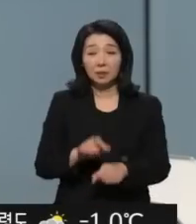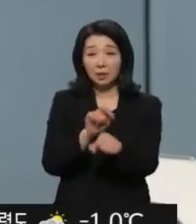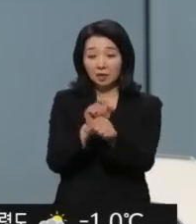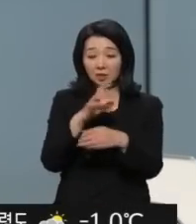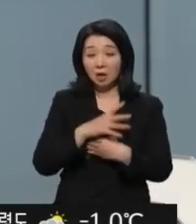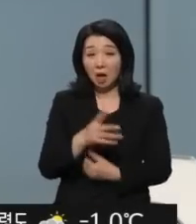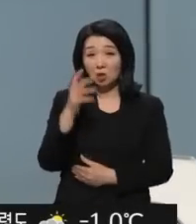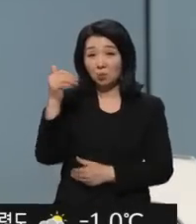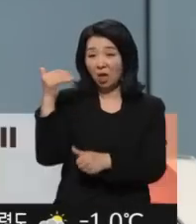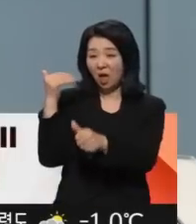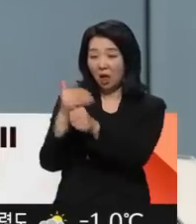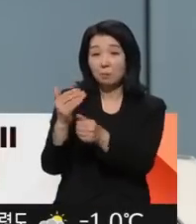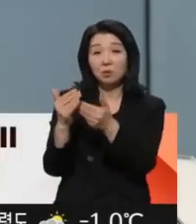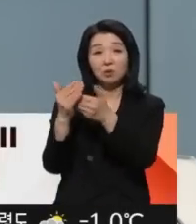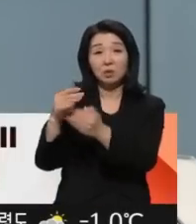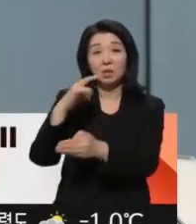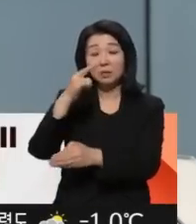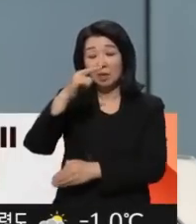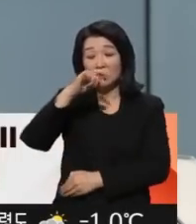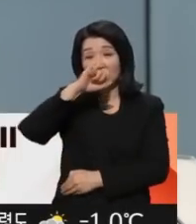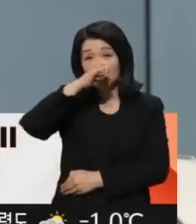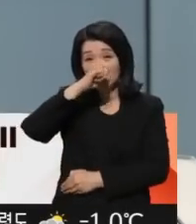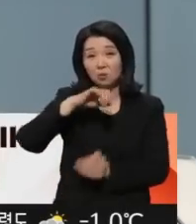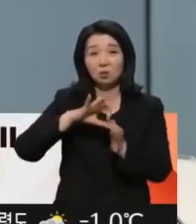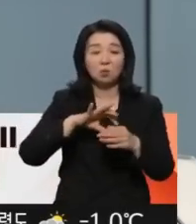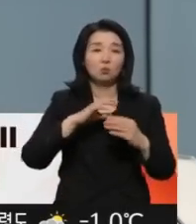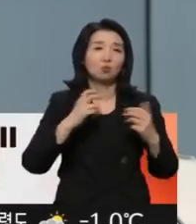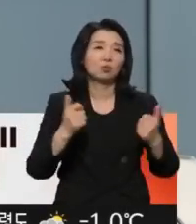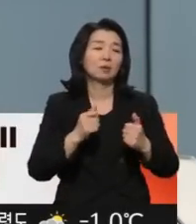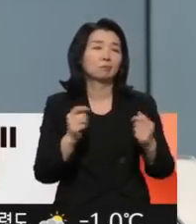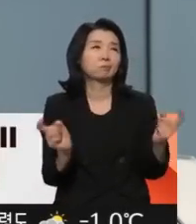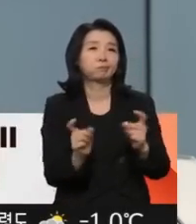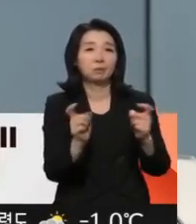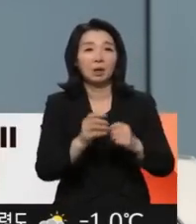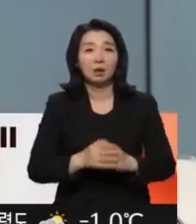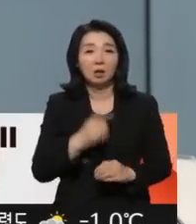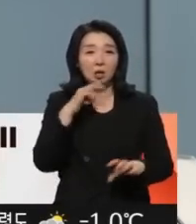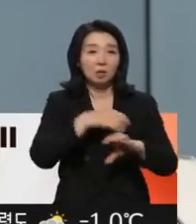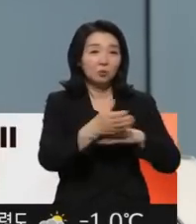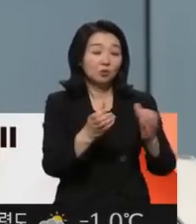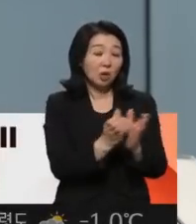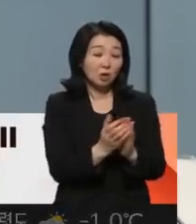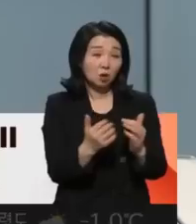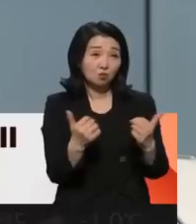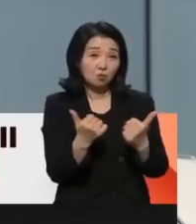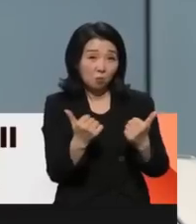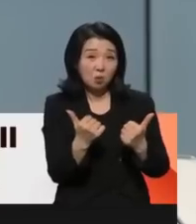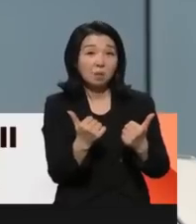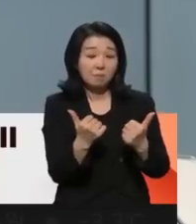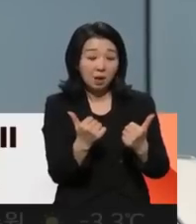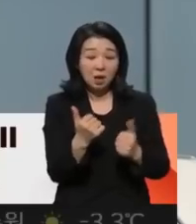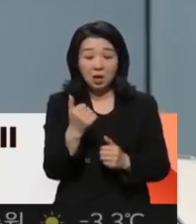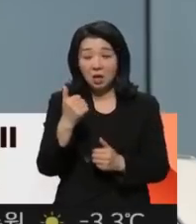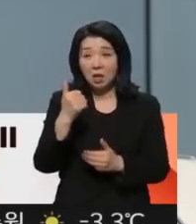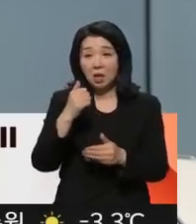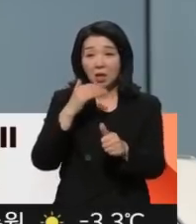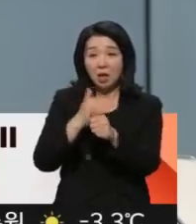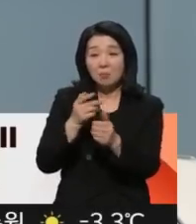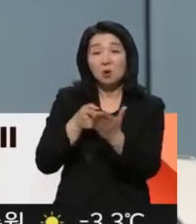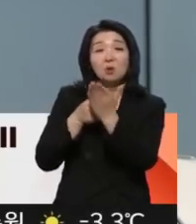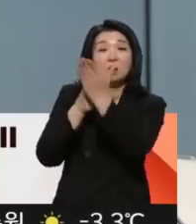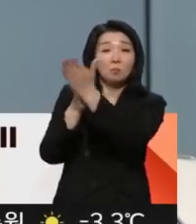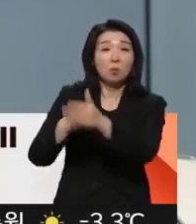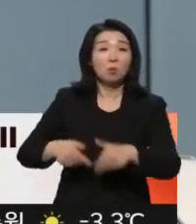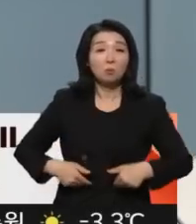이상민 장관 해임 건의안과 내년 예산안을 놓고 오늘도 국회가 시끄러웠습니다. 민주당은 오늘 국회 본회의를 열어서 해임 건의안을 보고해야 한다고